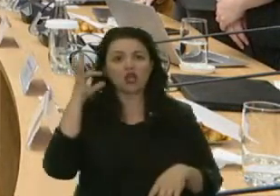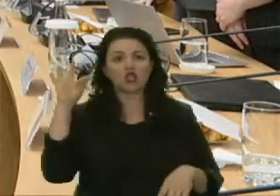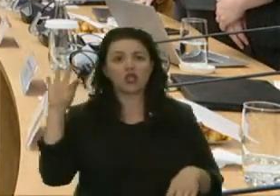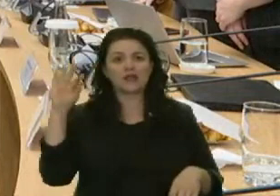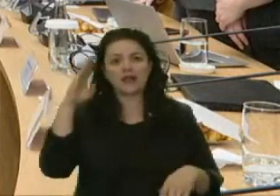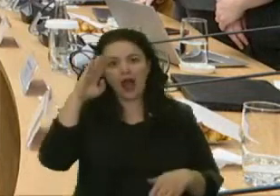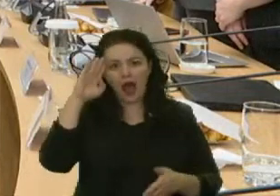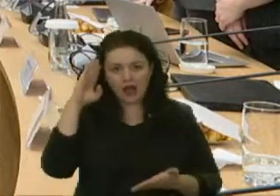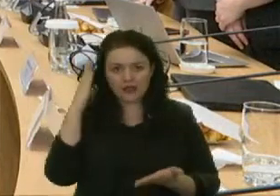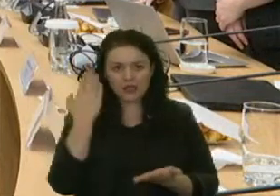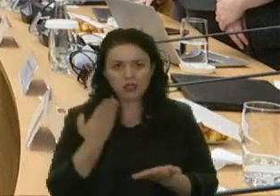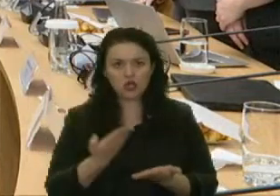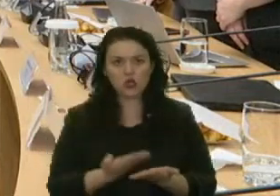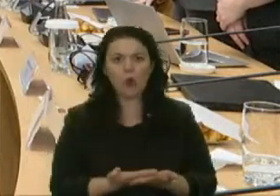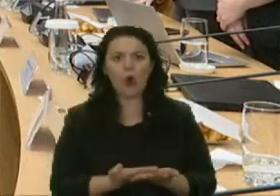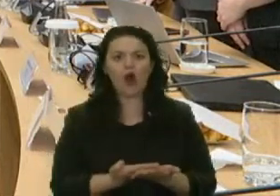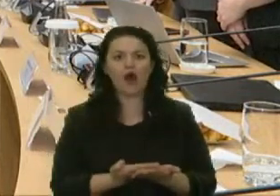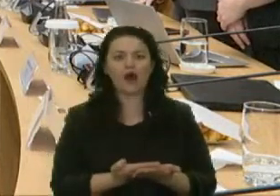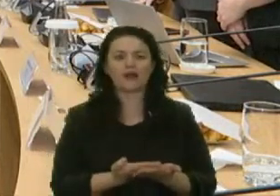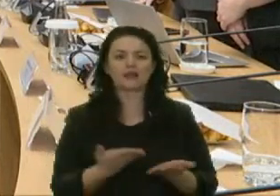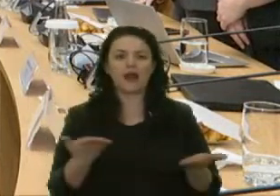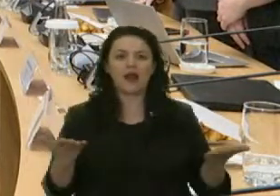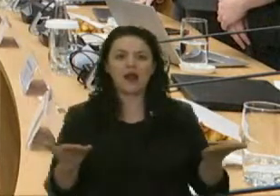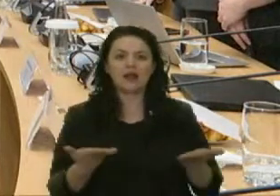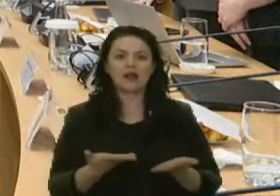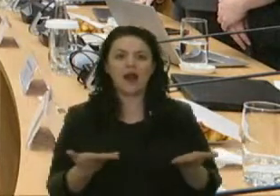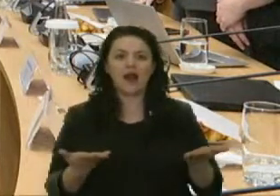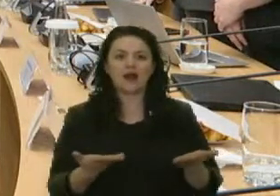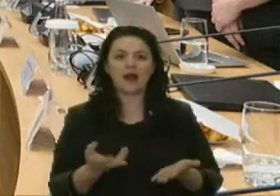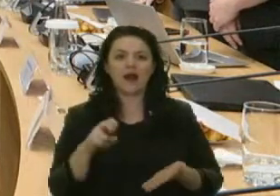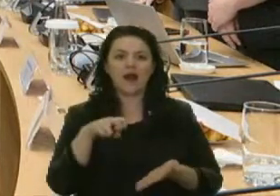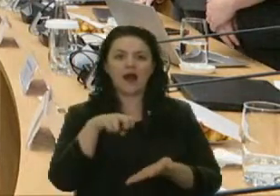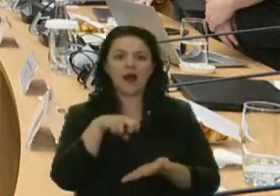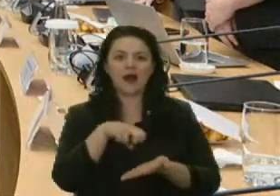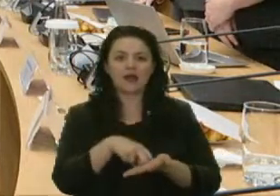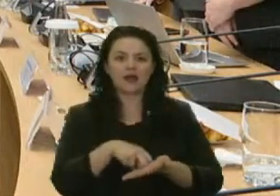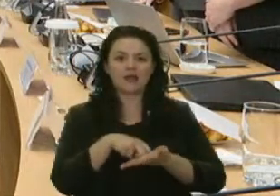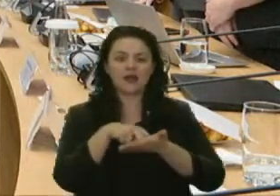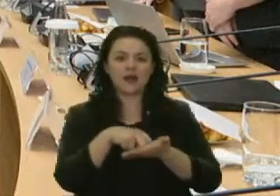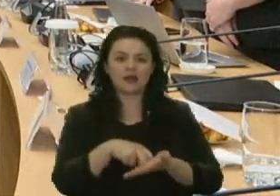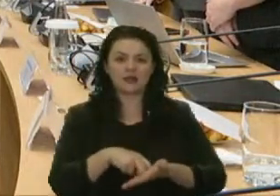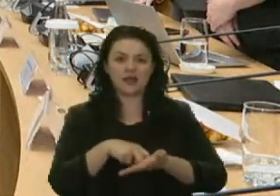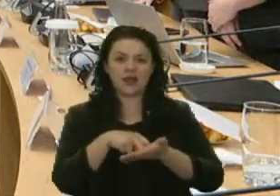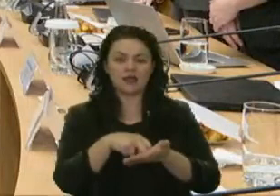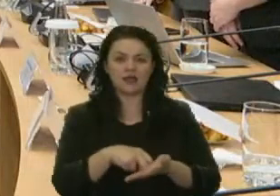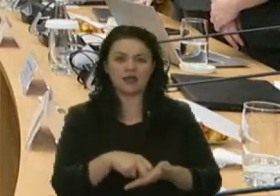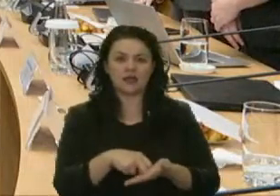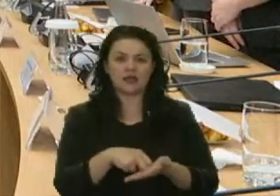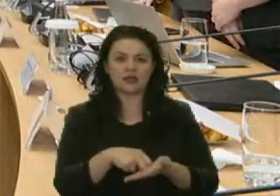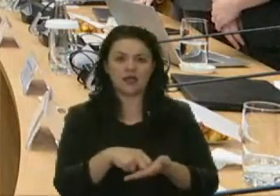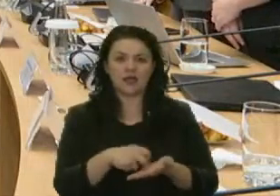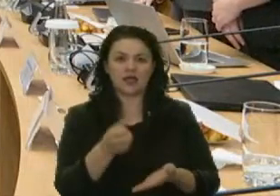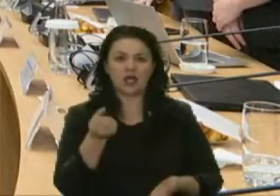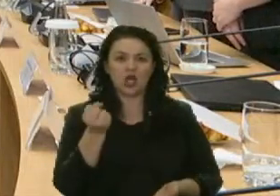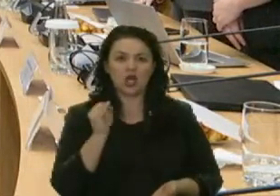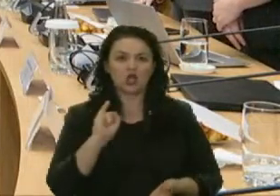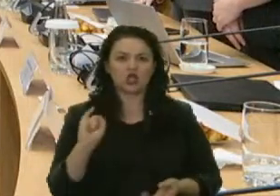proie faă soartă la care să se